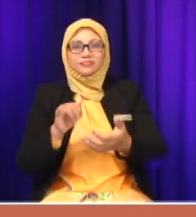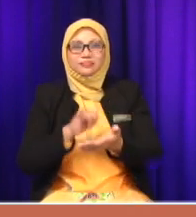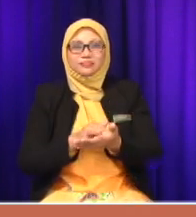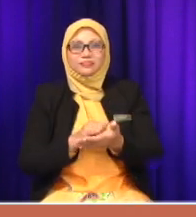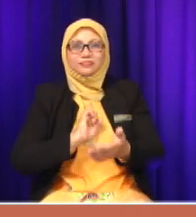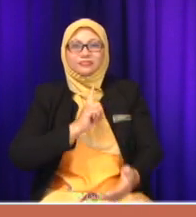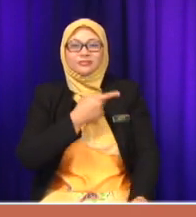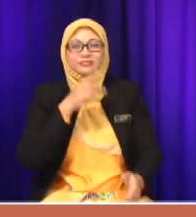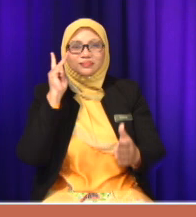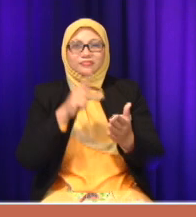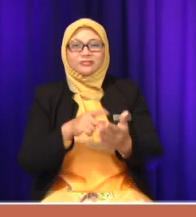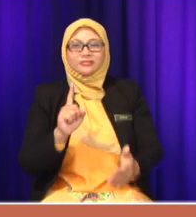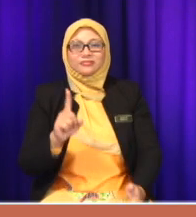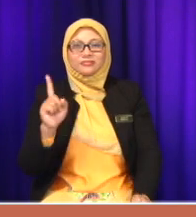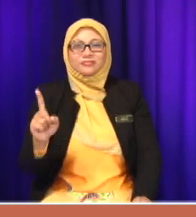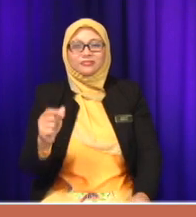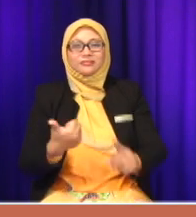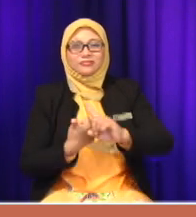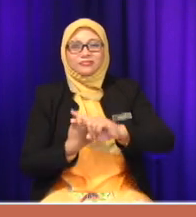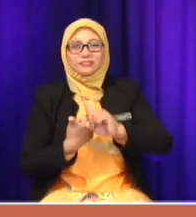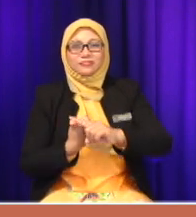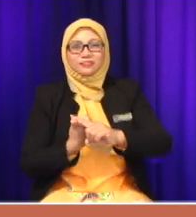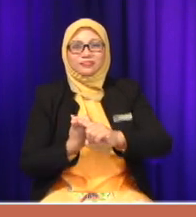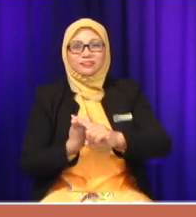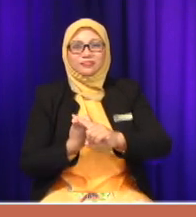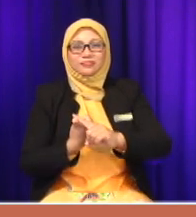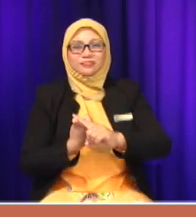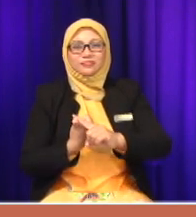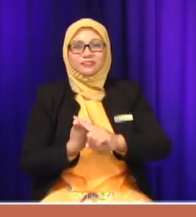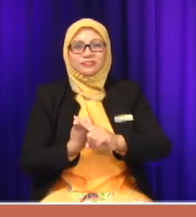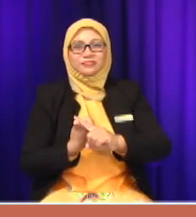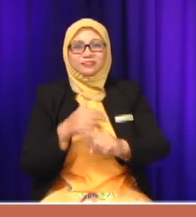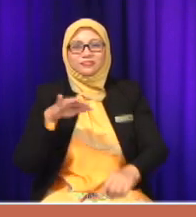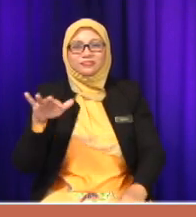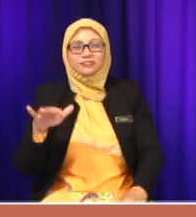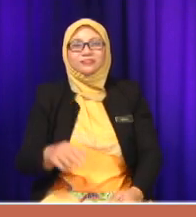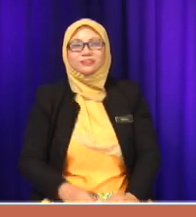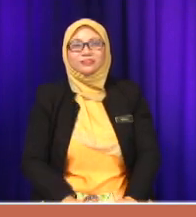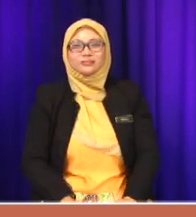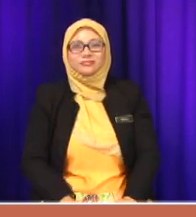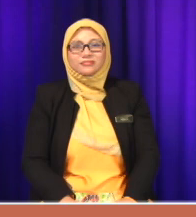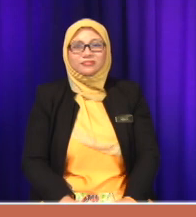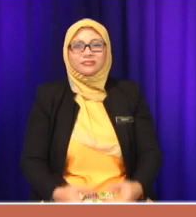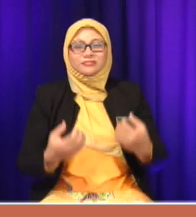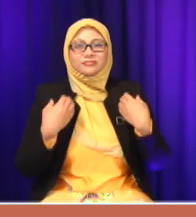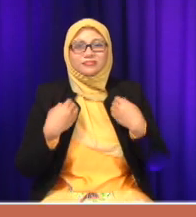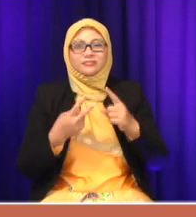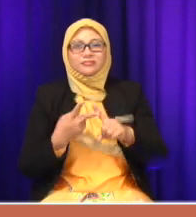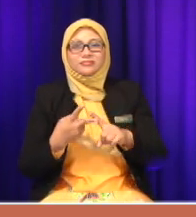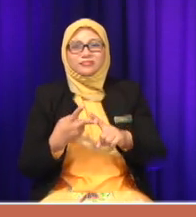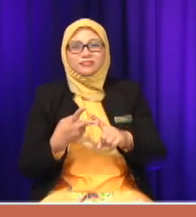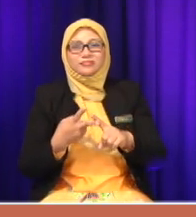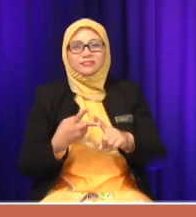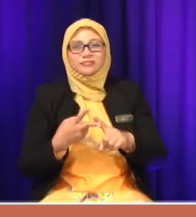komponen yang ada okey yang pertama iaitu PIN lengan jumelang okey kita ada valve Seal kita ada injak masukkan